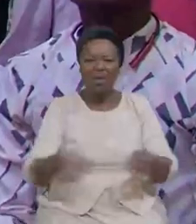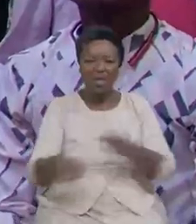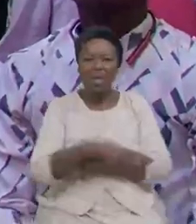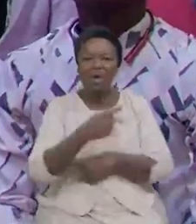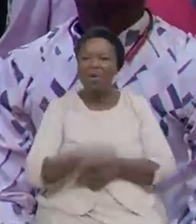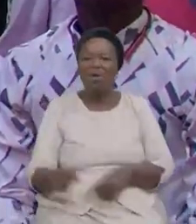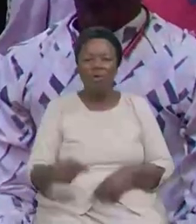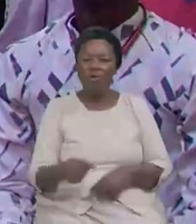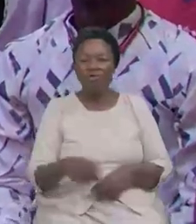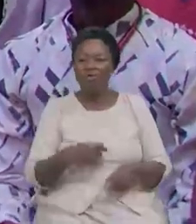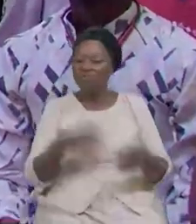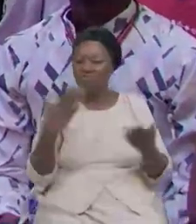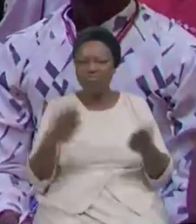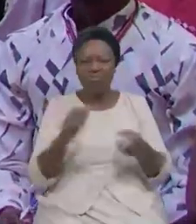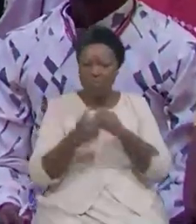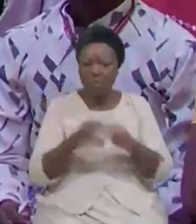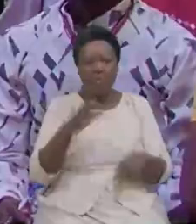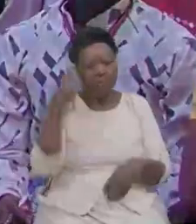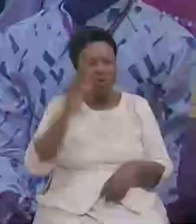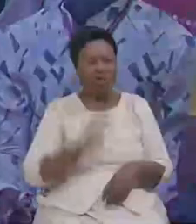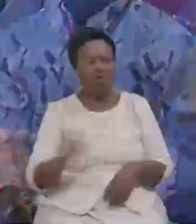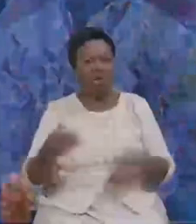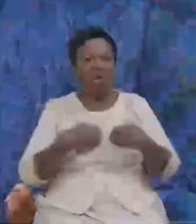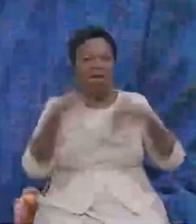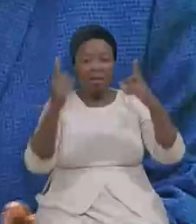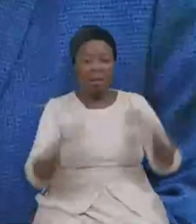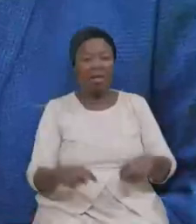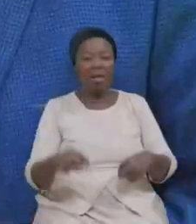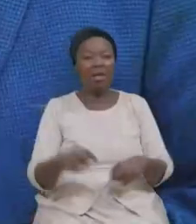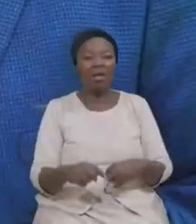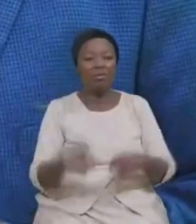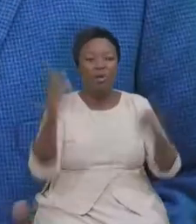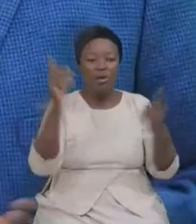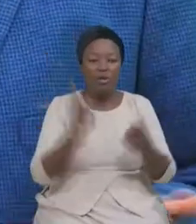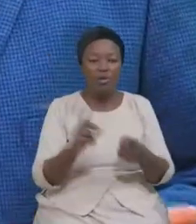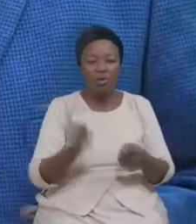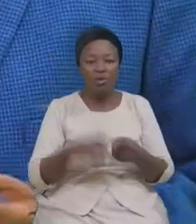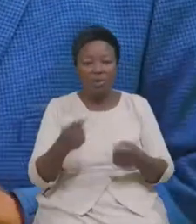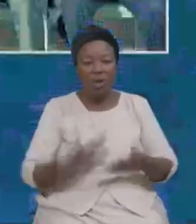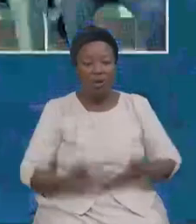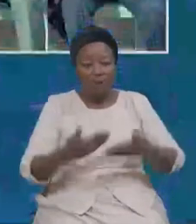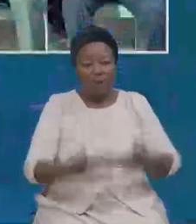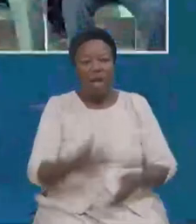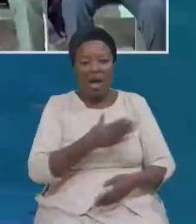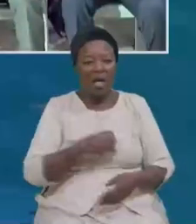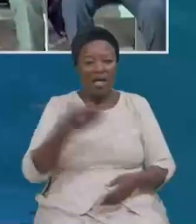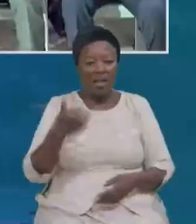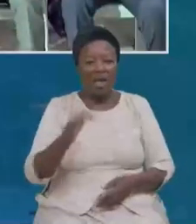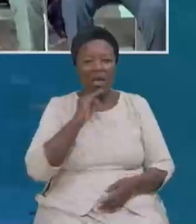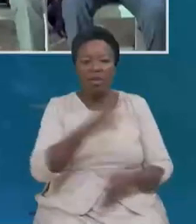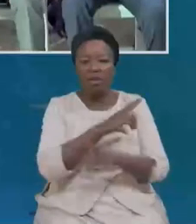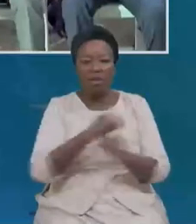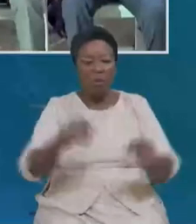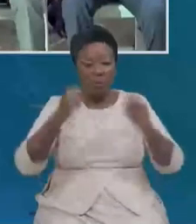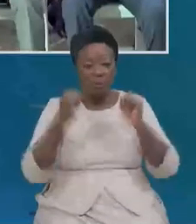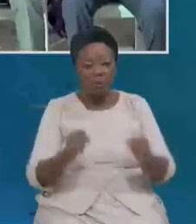pour la suite dit, de châtiment et de procal, les enfants sont prêts de sortir du sein maternel et il n'y a point de